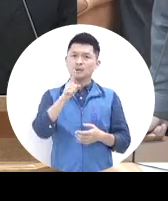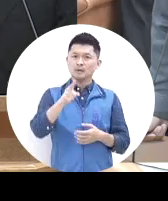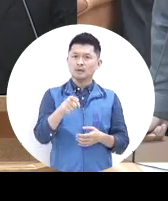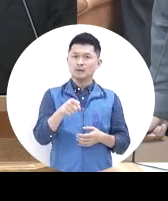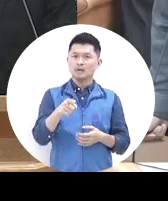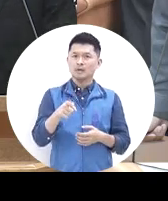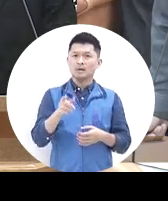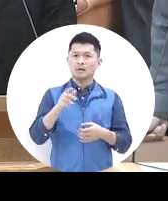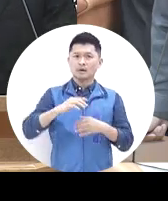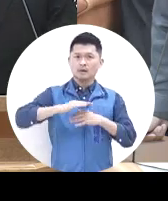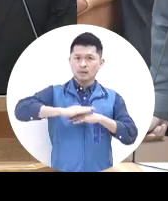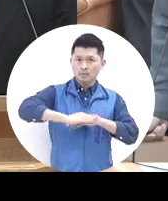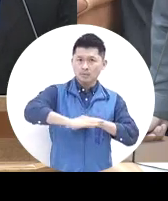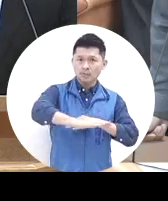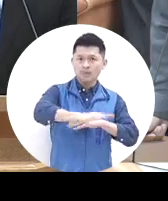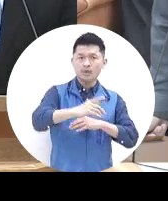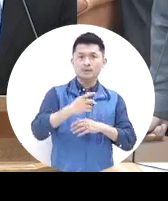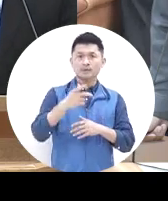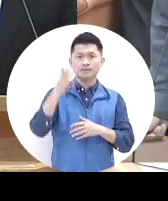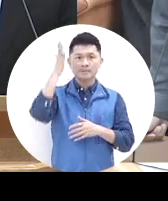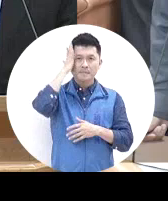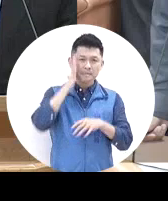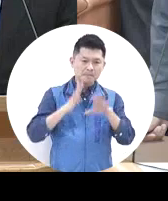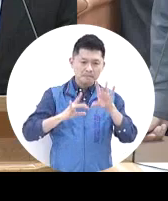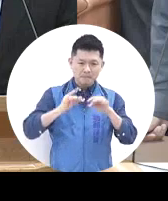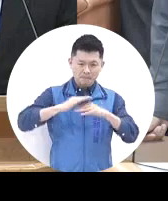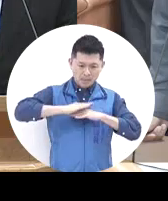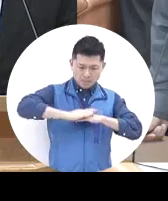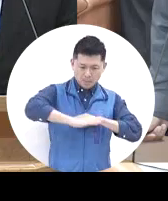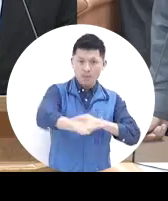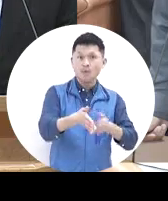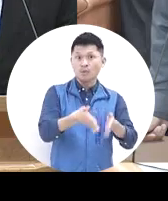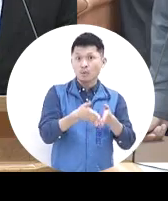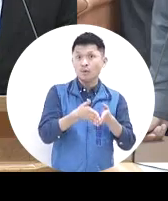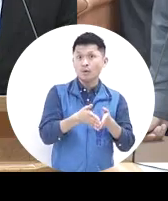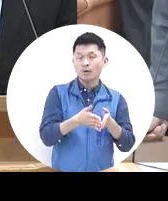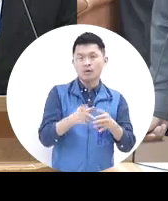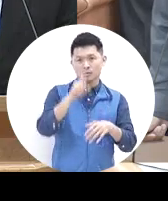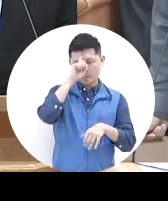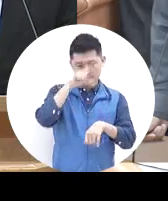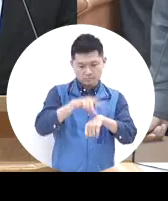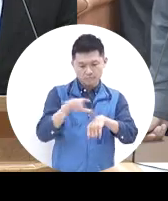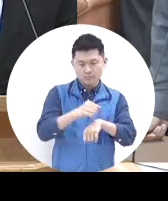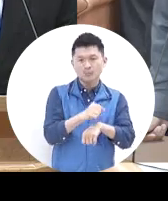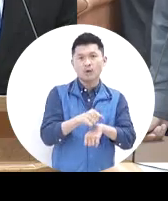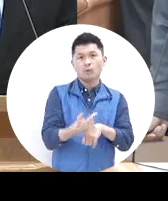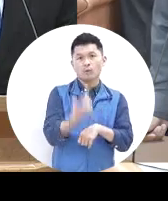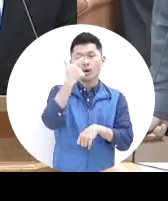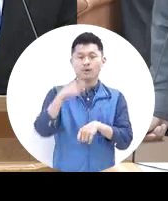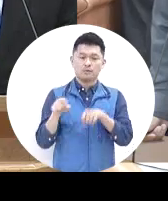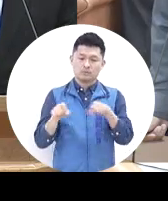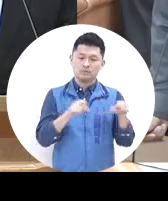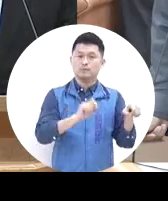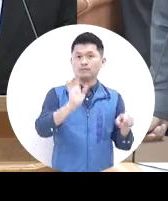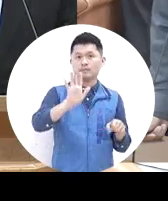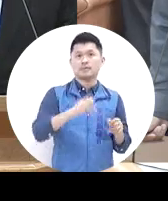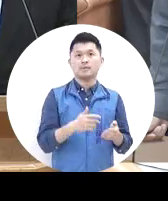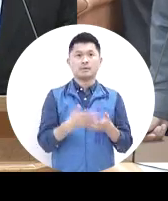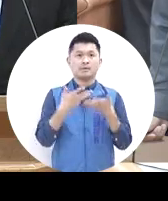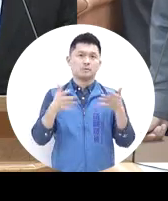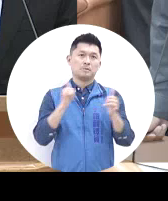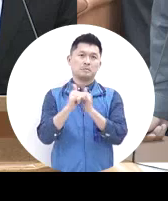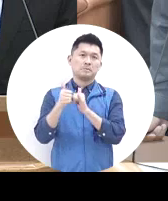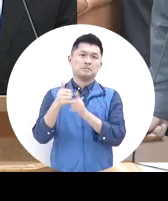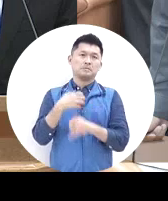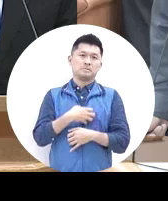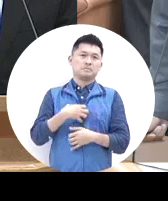像要铺设柏，朝向铺设柏油，是不是可以赶快来处理，而不要一直拖了？因为哦，很多的民众在澄清，他们